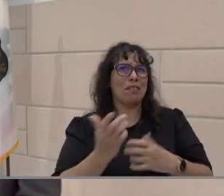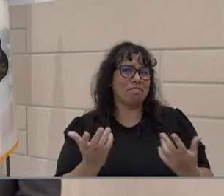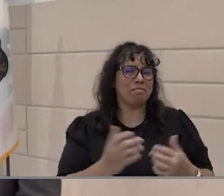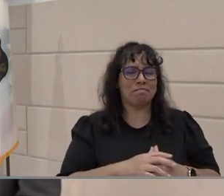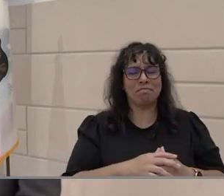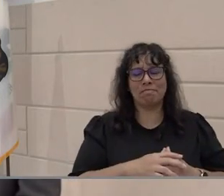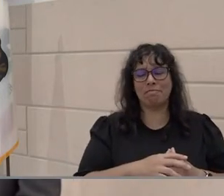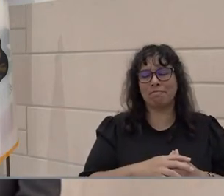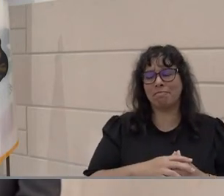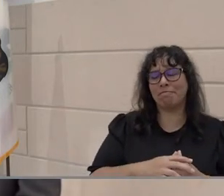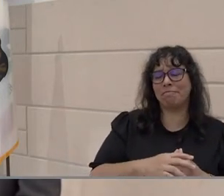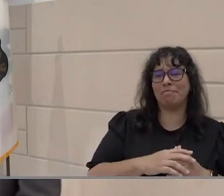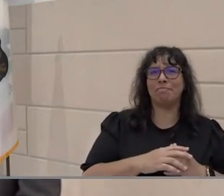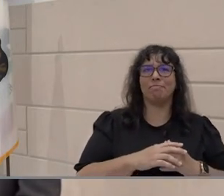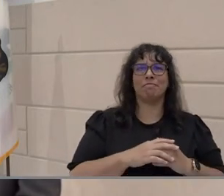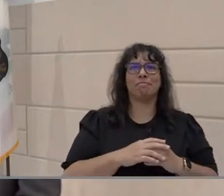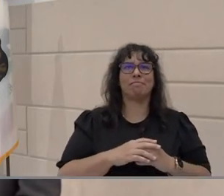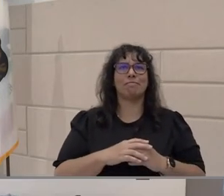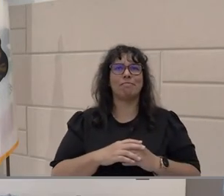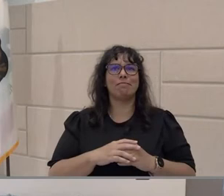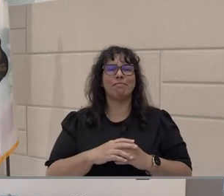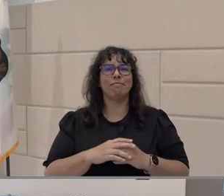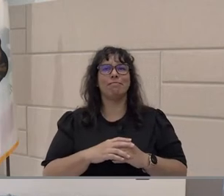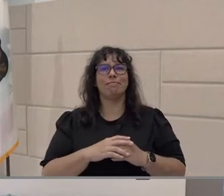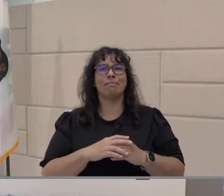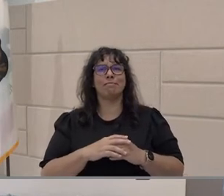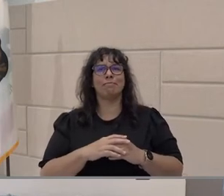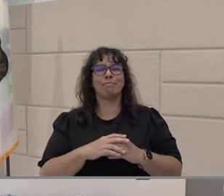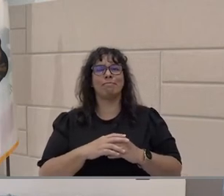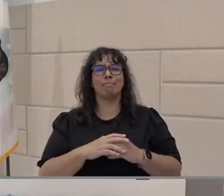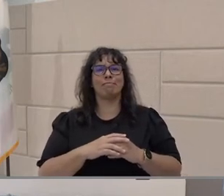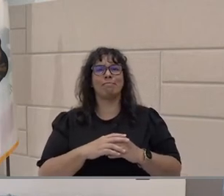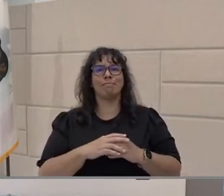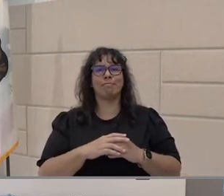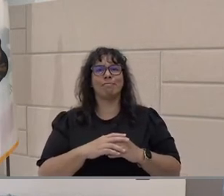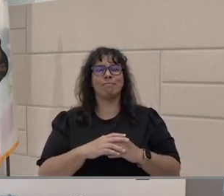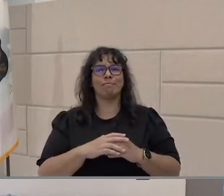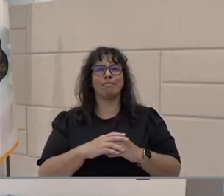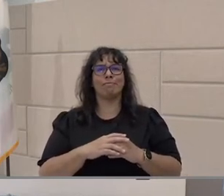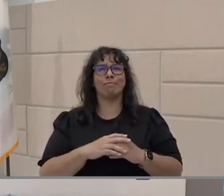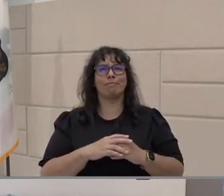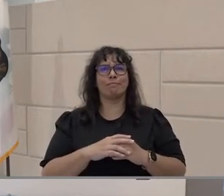ហើយកិច្ចការវាមានផ្សេងផ្សេងទៀតតាក់ទងនឹងក្រសួងអប់រំ district